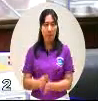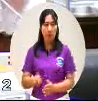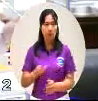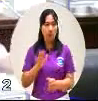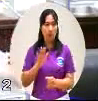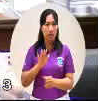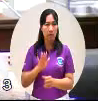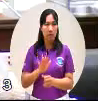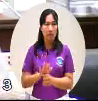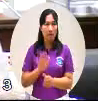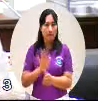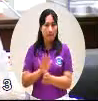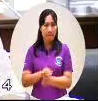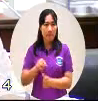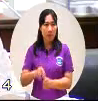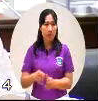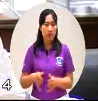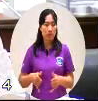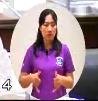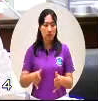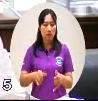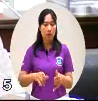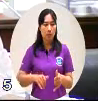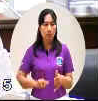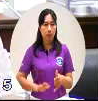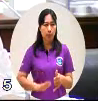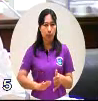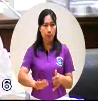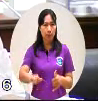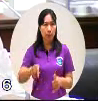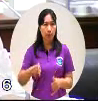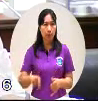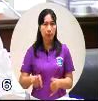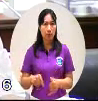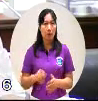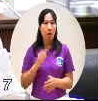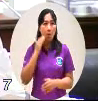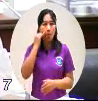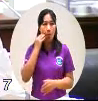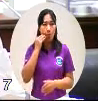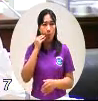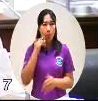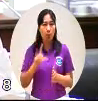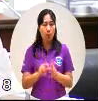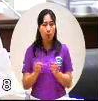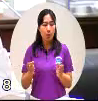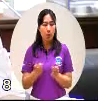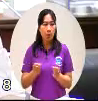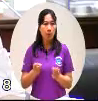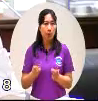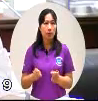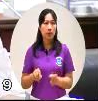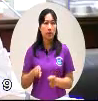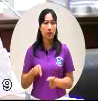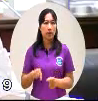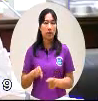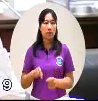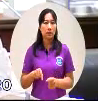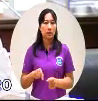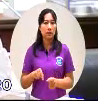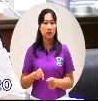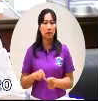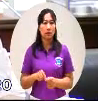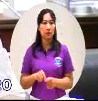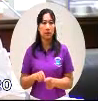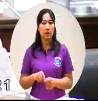配我想这样的话，如果说临时没有办法铺这个 柏油路的话能够用